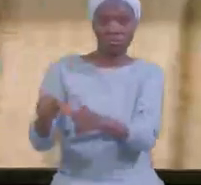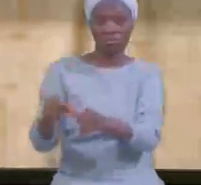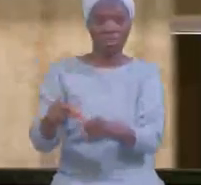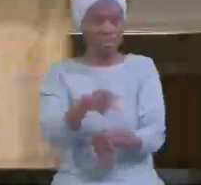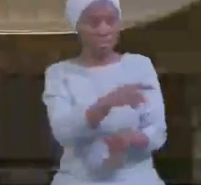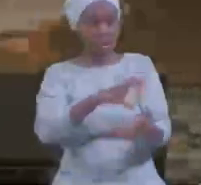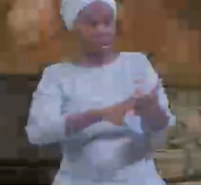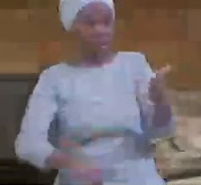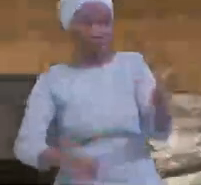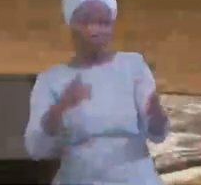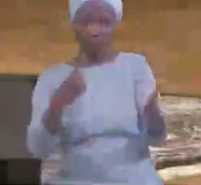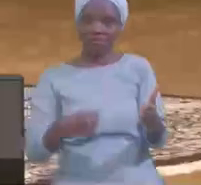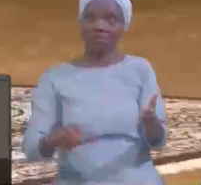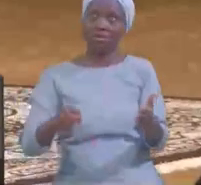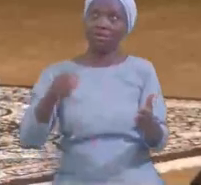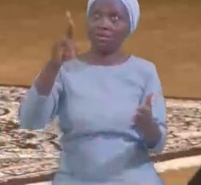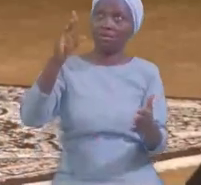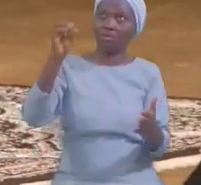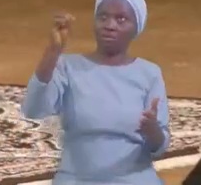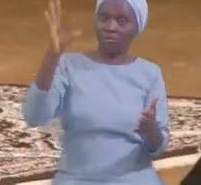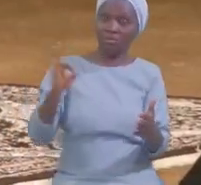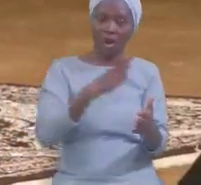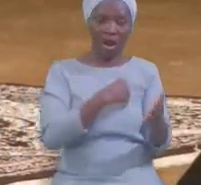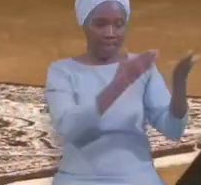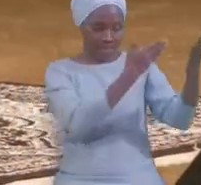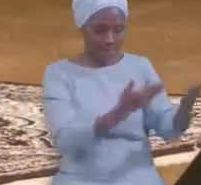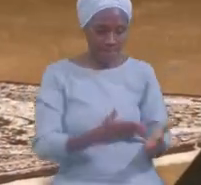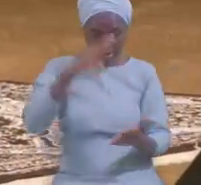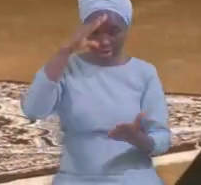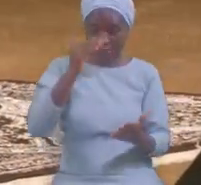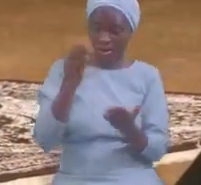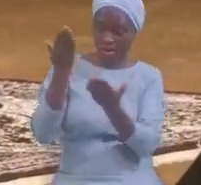tuile. Ils ont fait descendre l'homme là et l'ont déposé